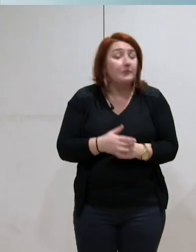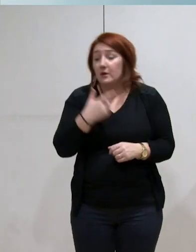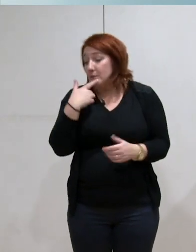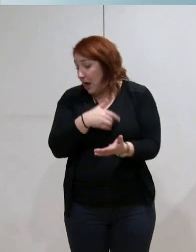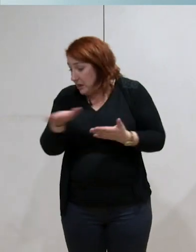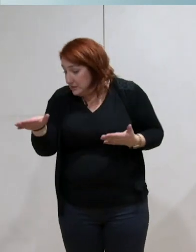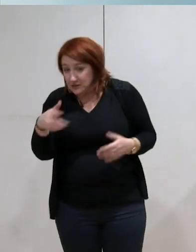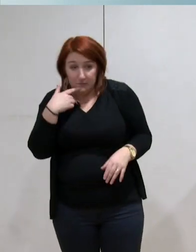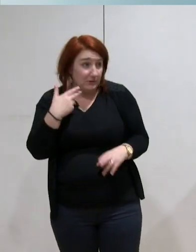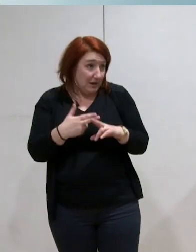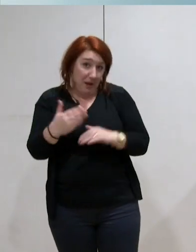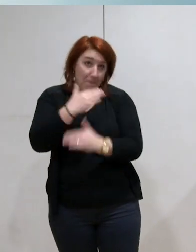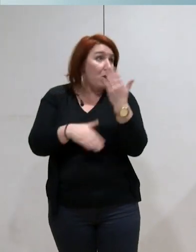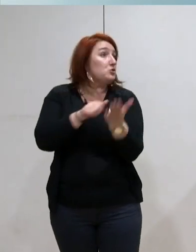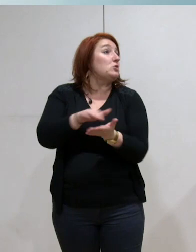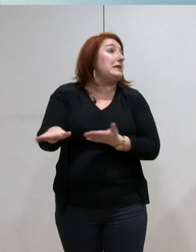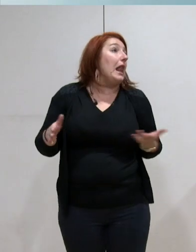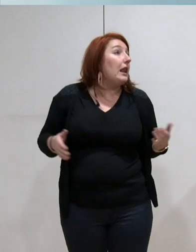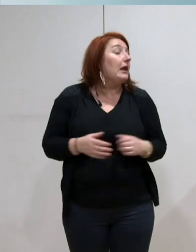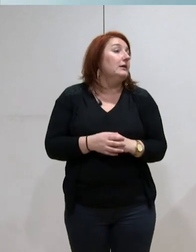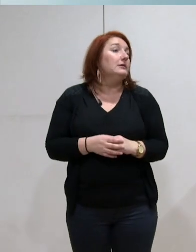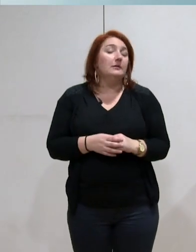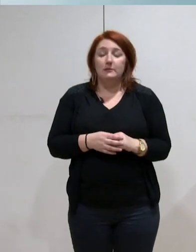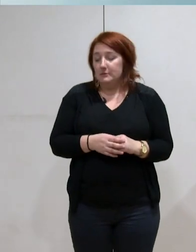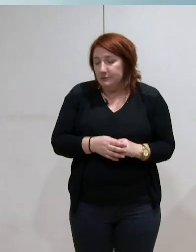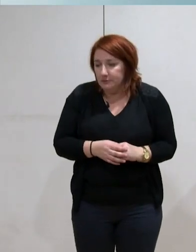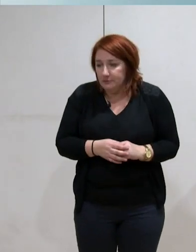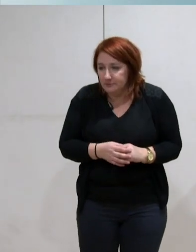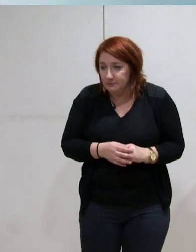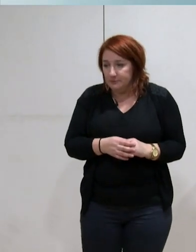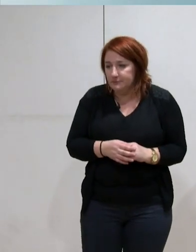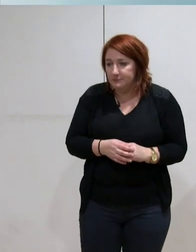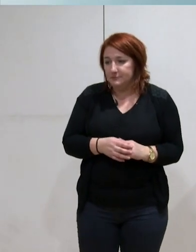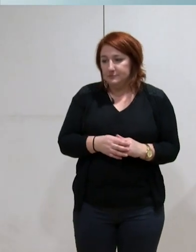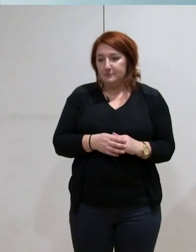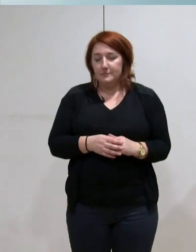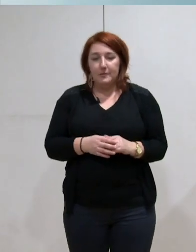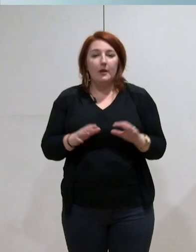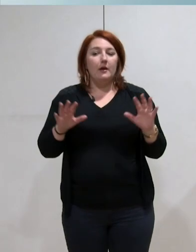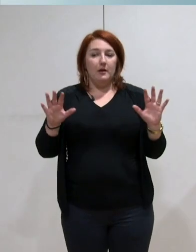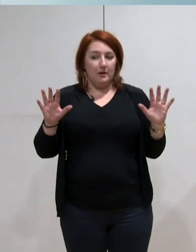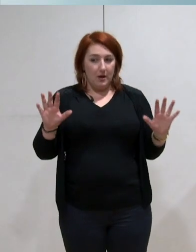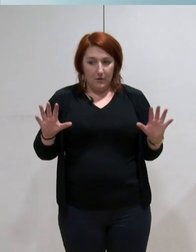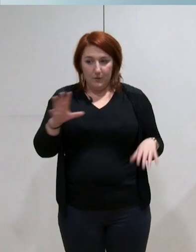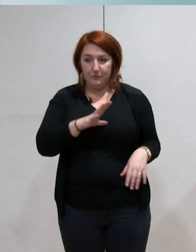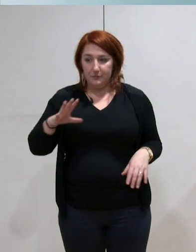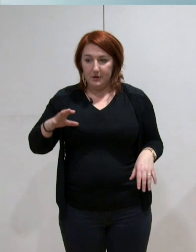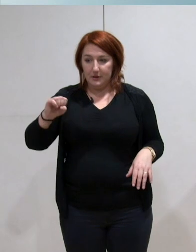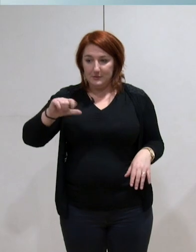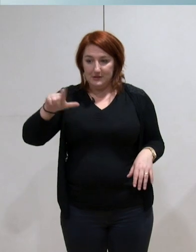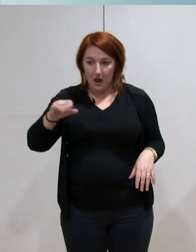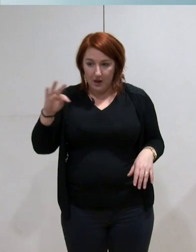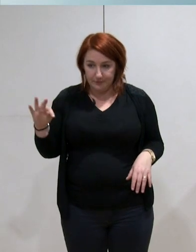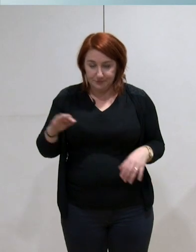licenciement c'est un plan social alors donc il faut rappeler madame Salah